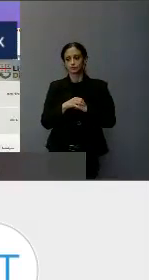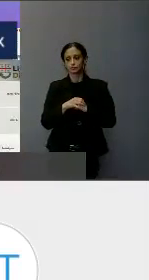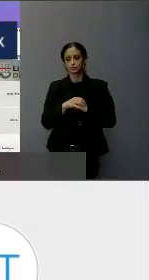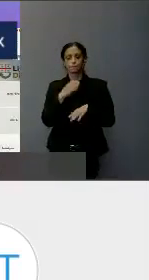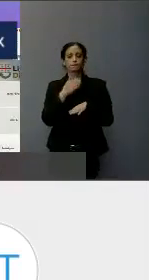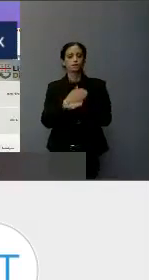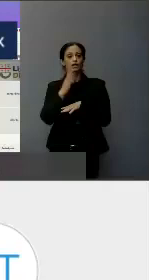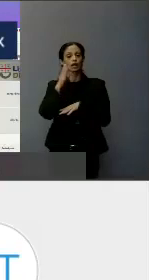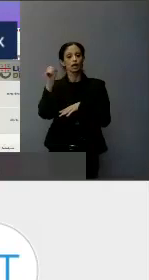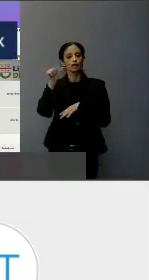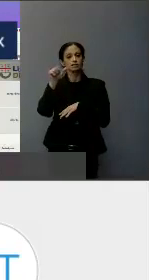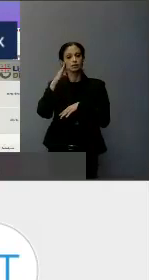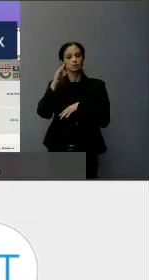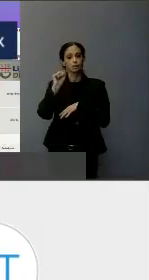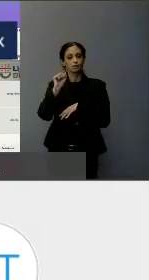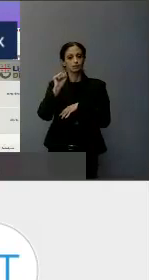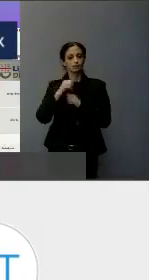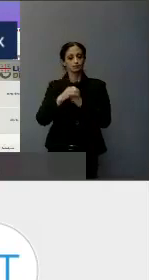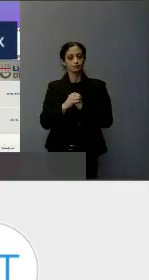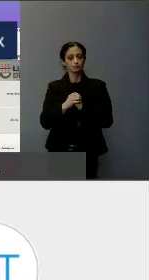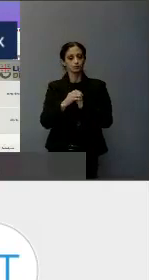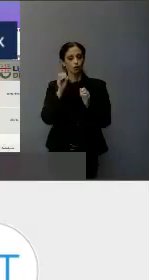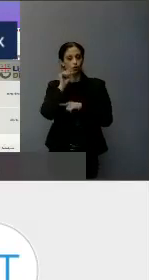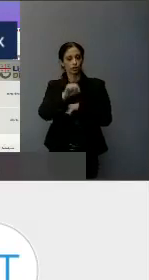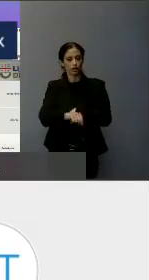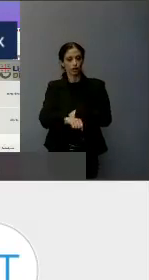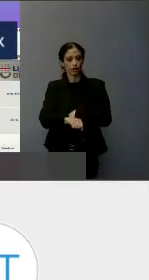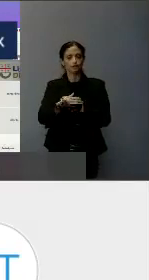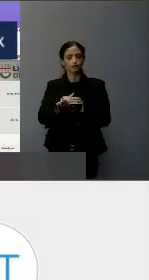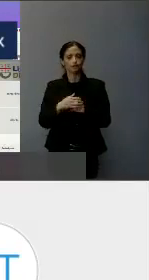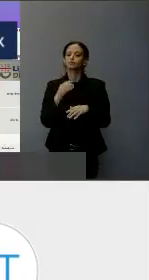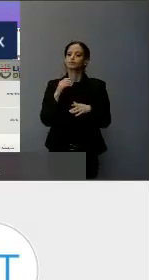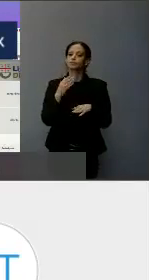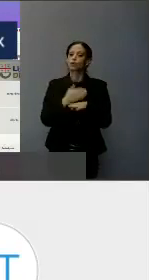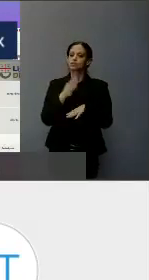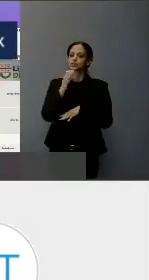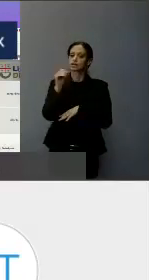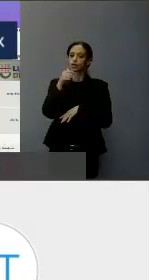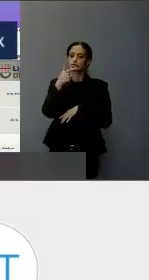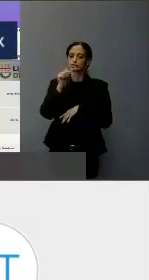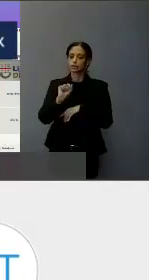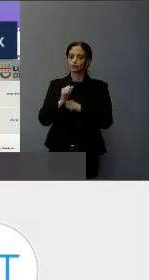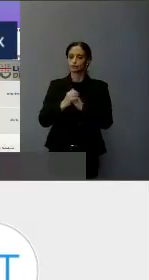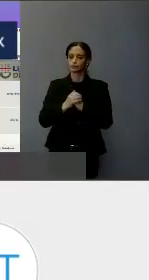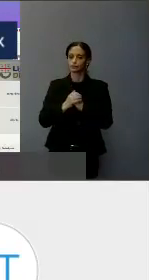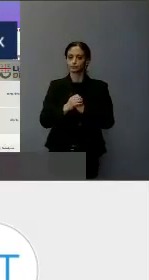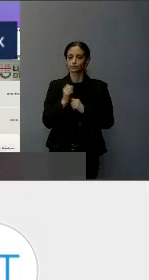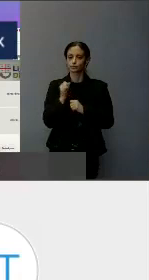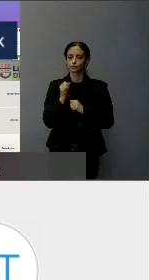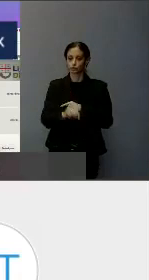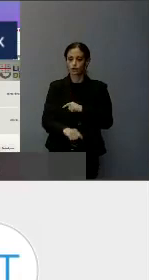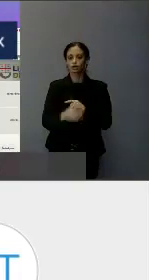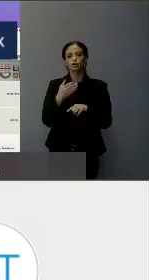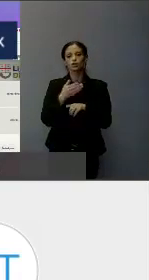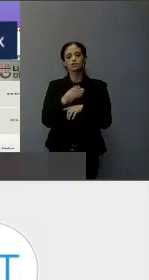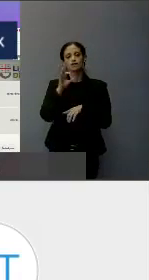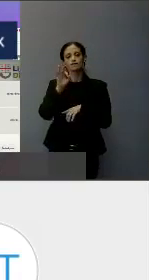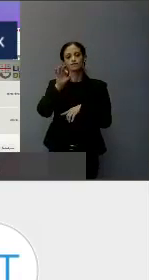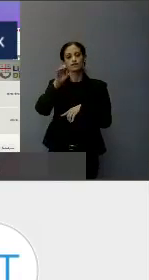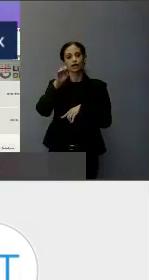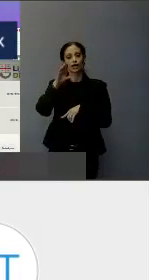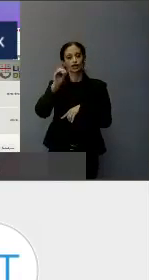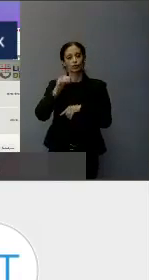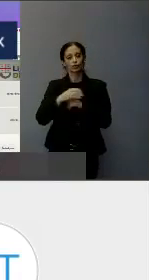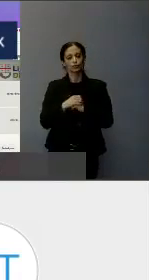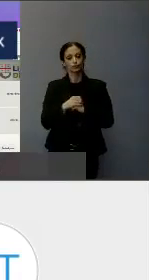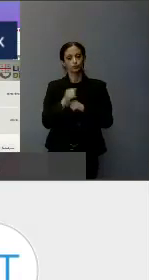consigliere cassiba contrario consigliere costa contrario consigliere ferrero